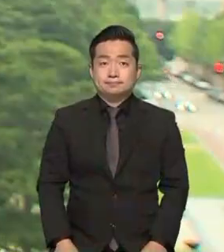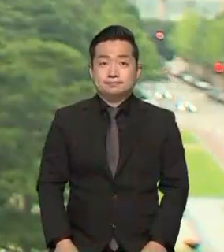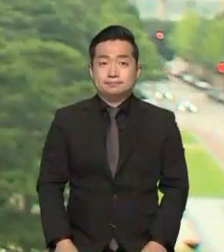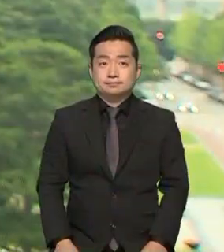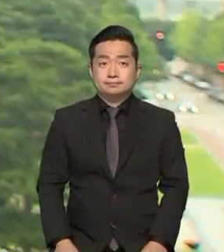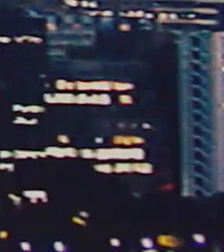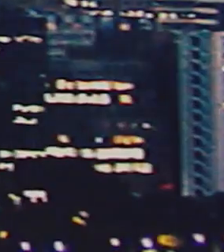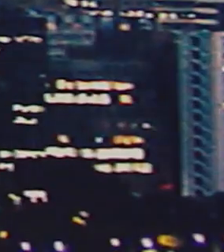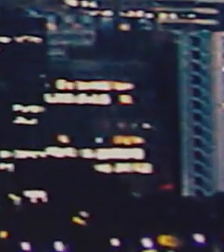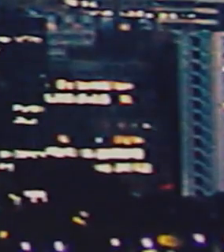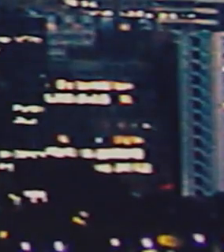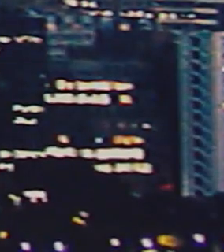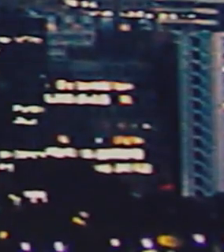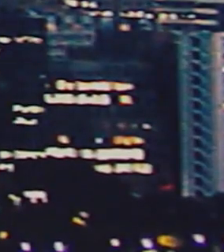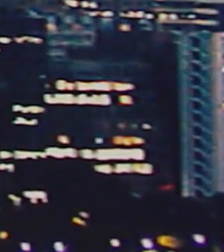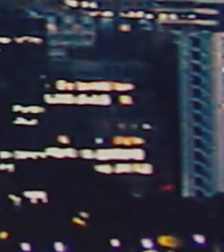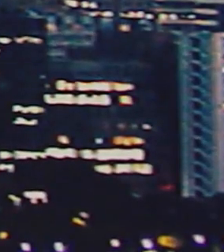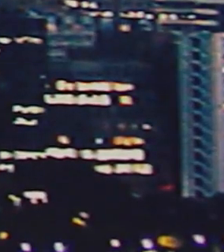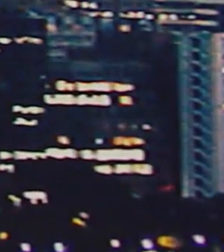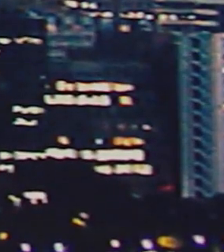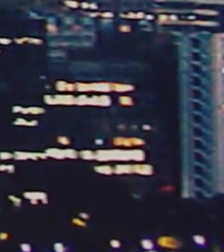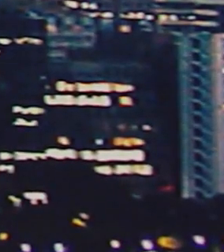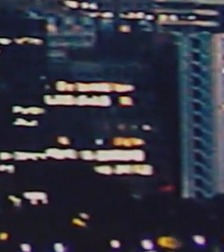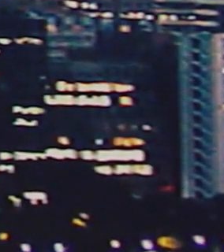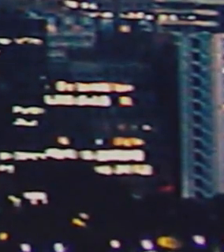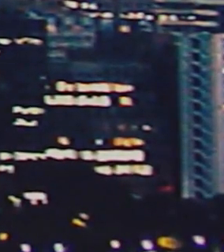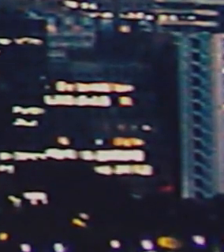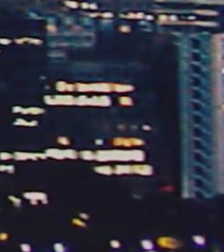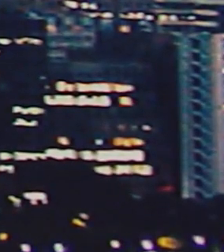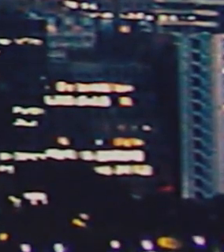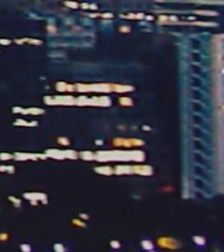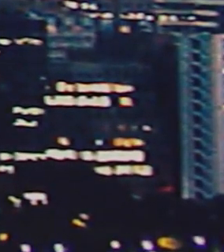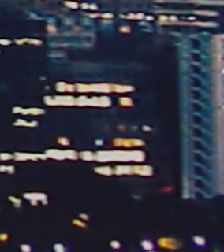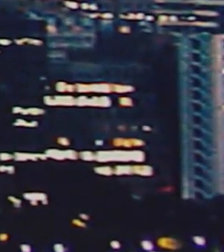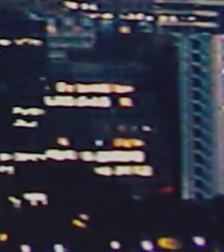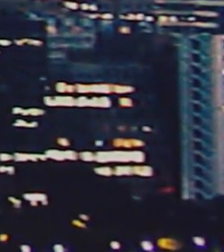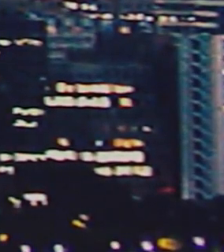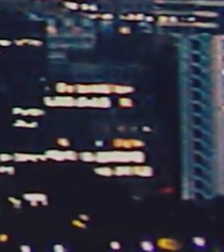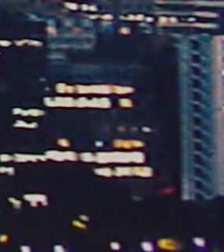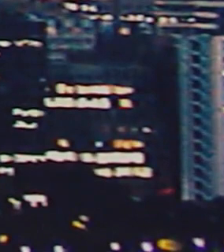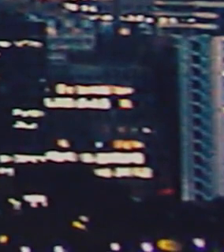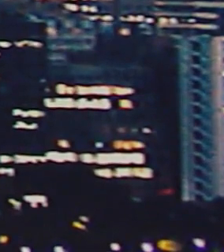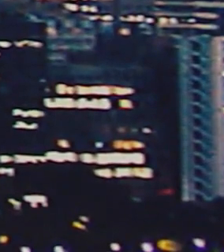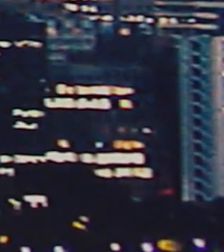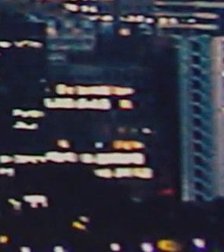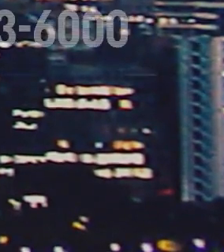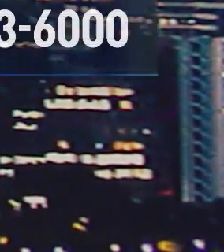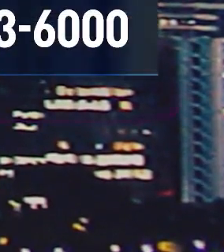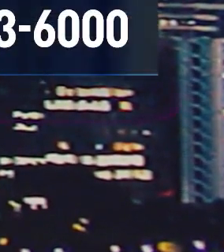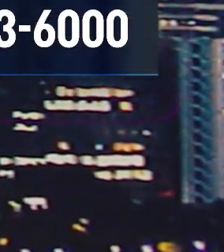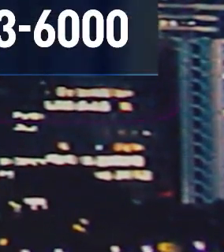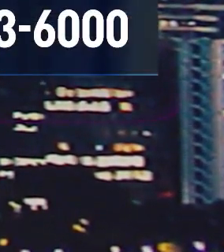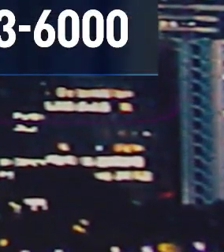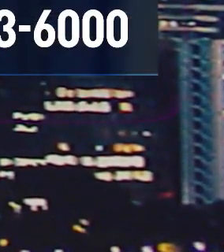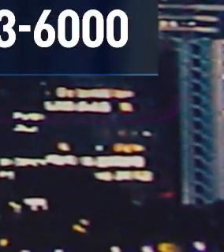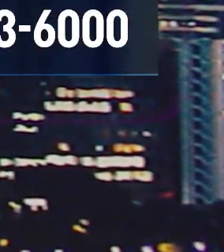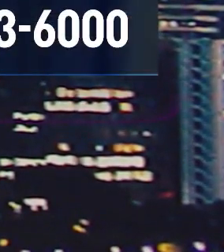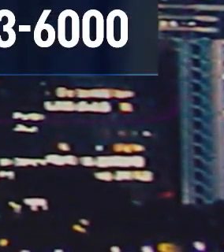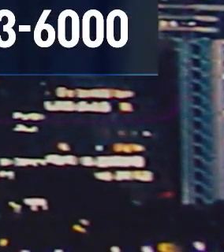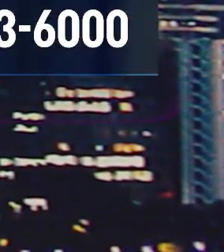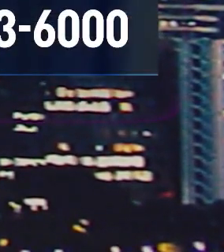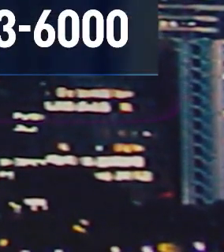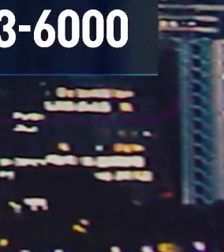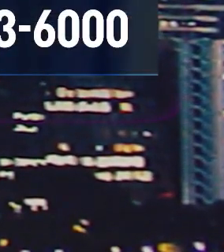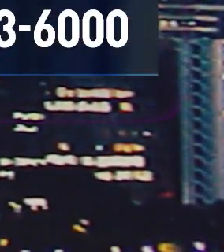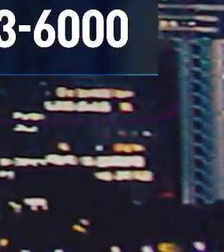원종진입니다. 더 많은 뉴스를 보시려면 화면 오른쪽에 있는 구독 버튼을 눌러주시면 됩니다. 그리고 제보할 게